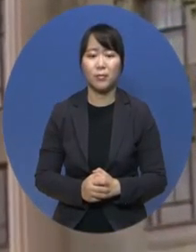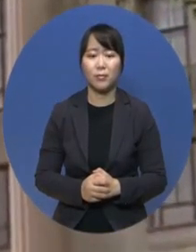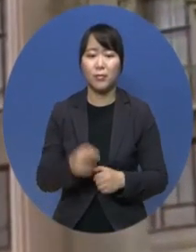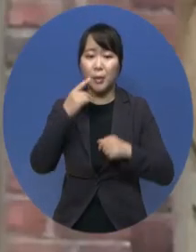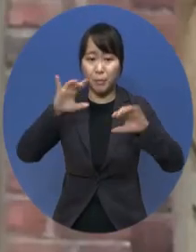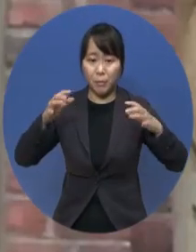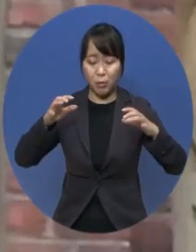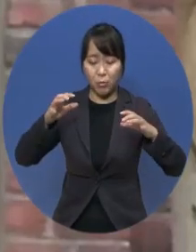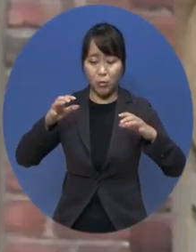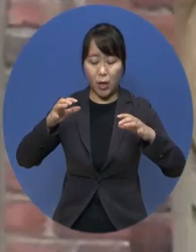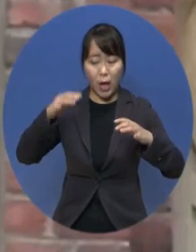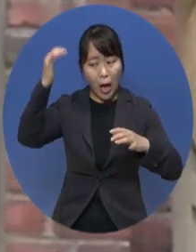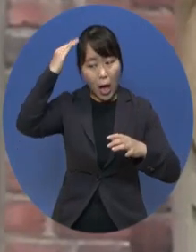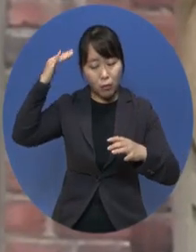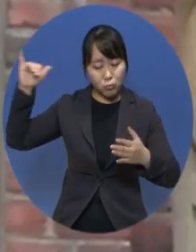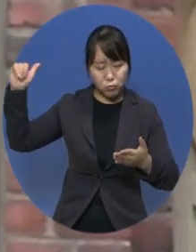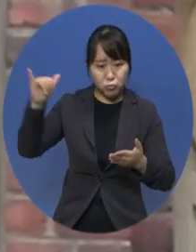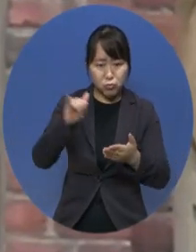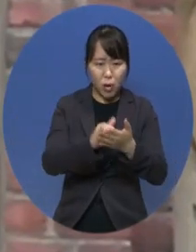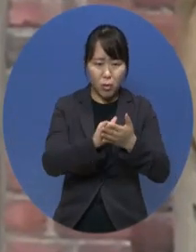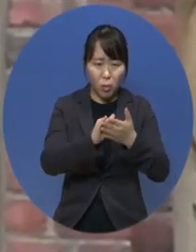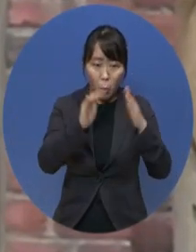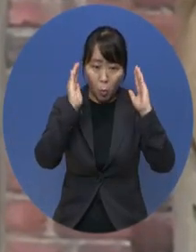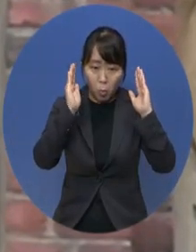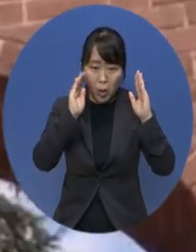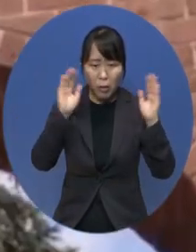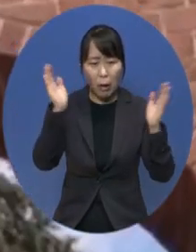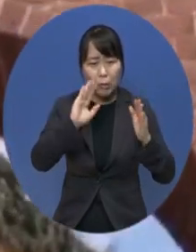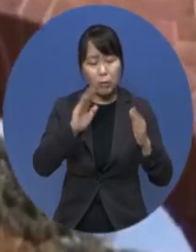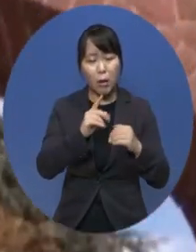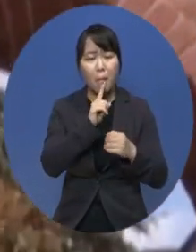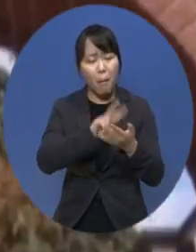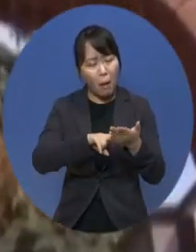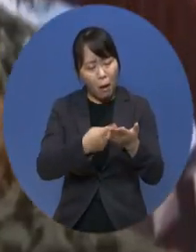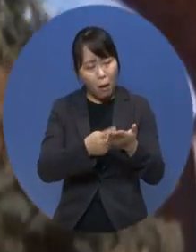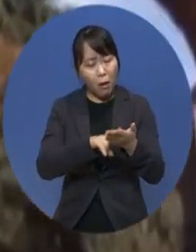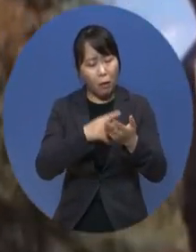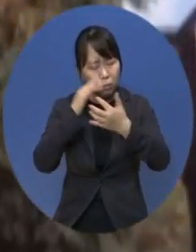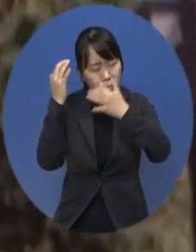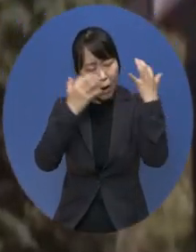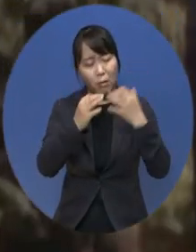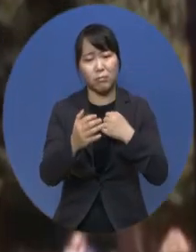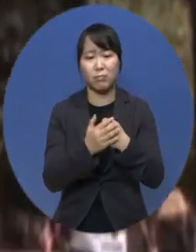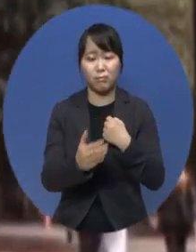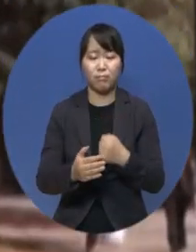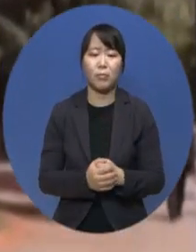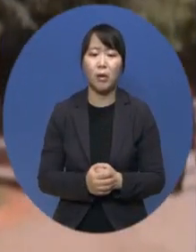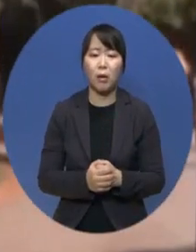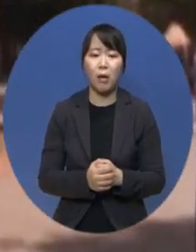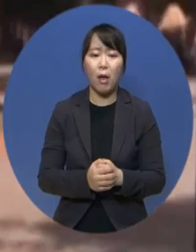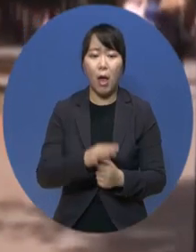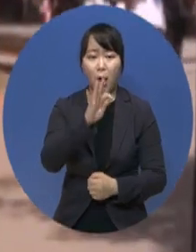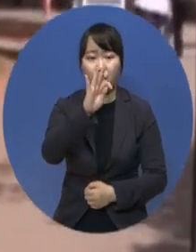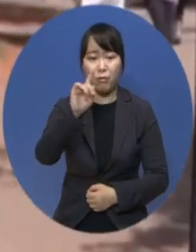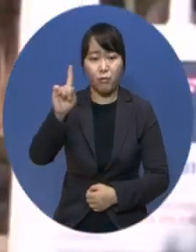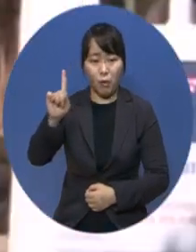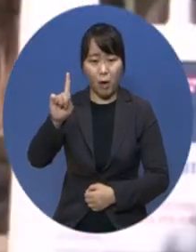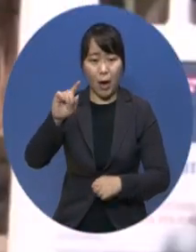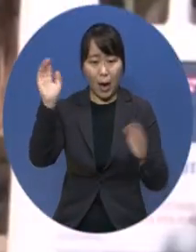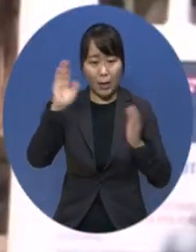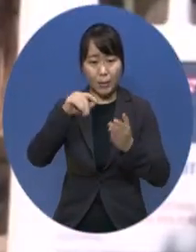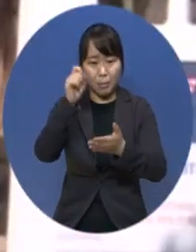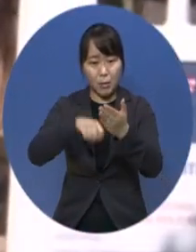미국 한인 유학생들이 번복되는 행정명령으로 혼선을 빚고 있습니다. F1 학생 비자 추방